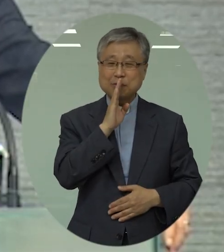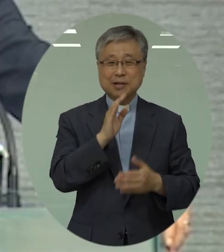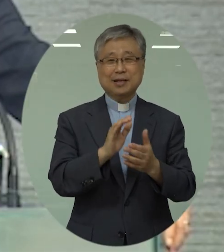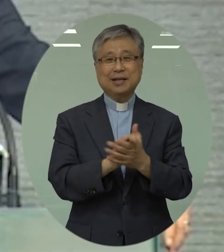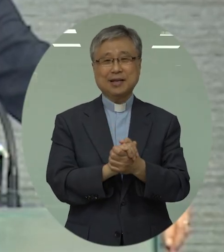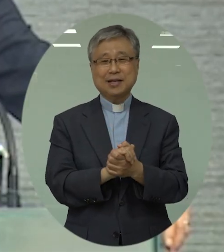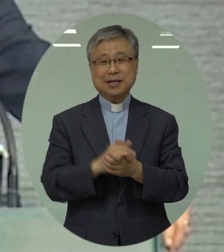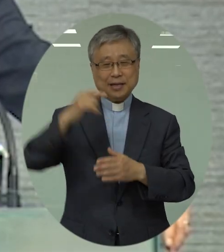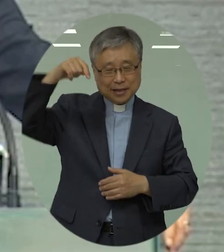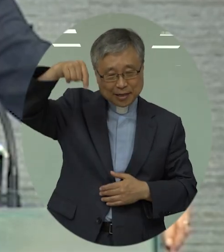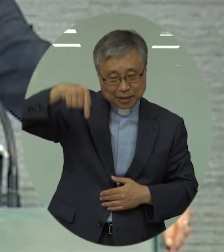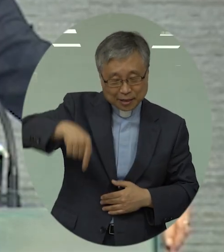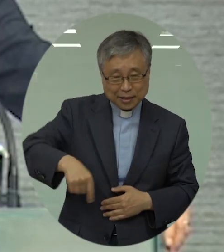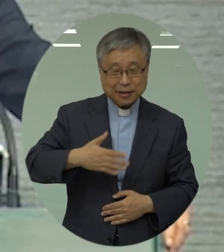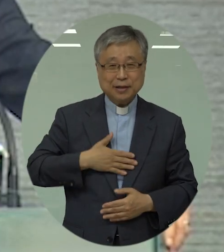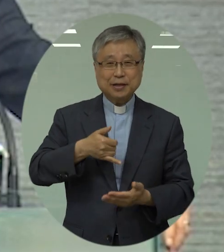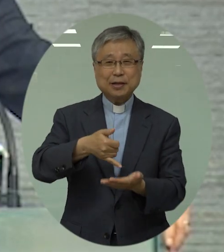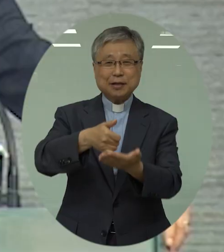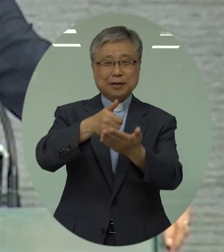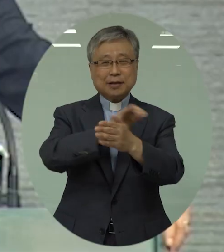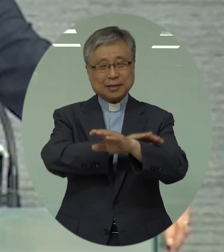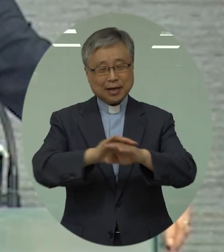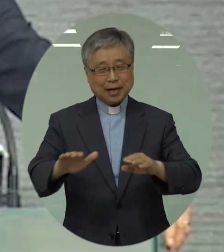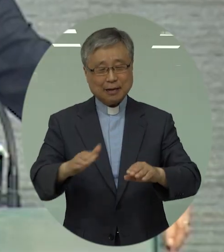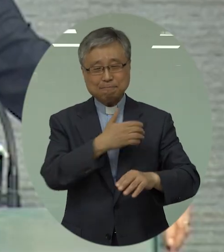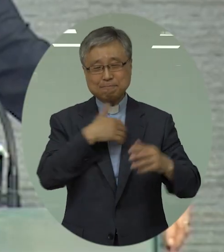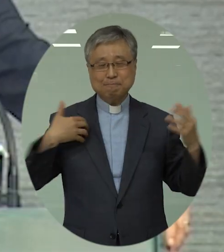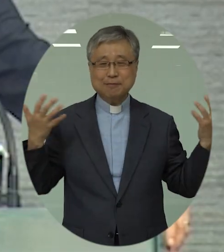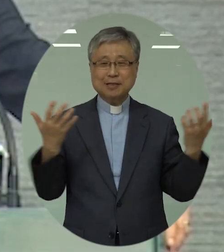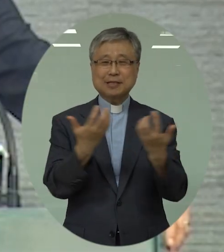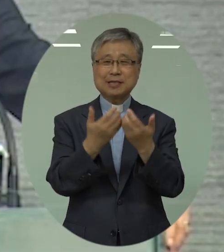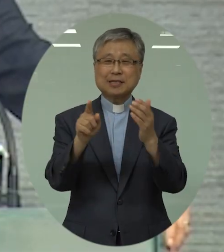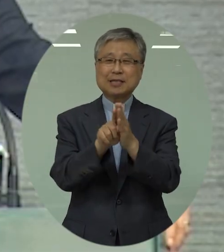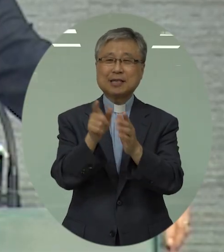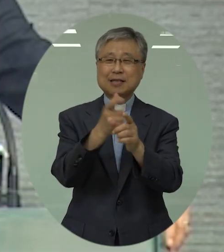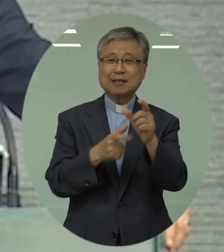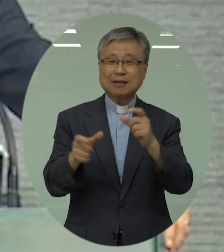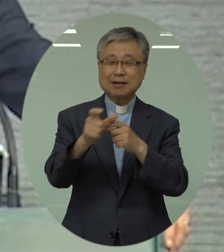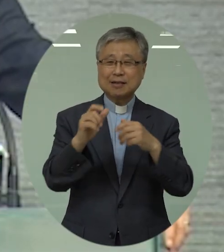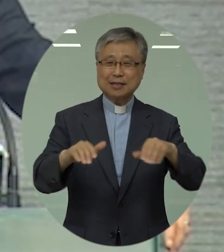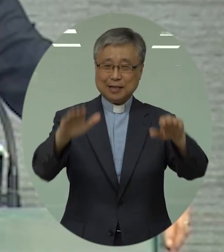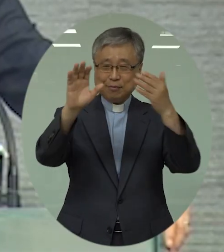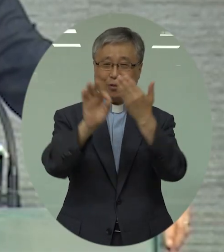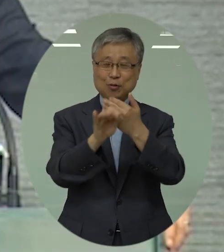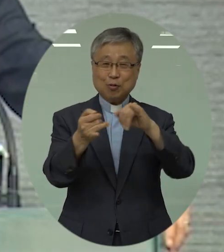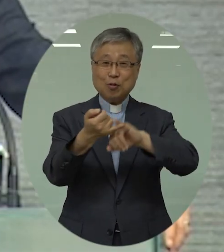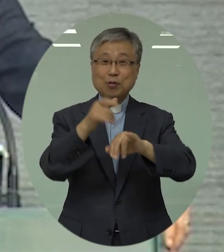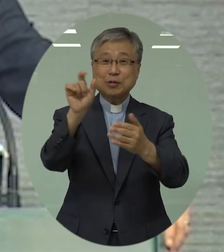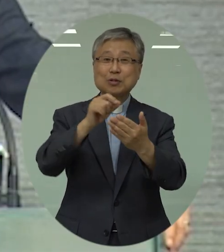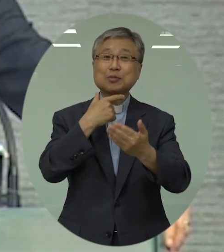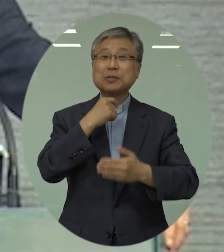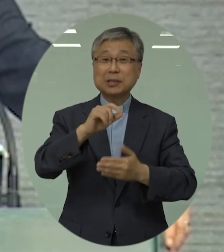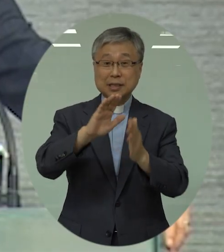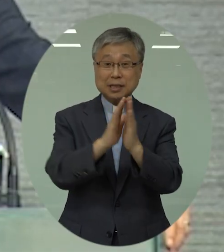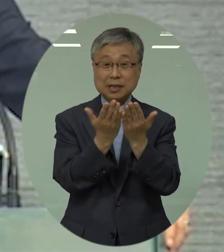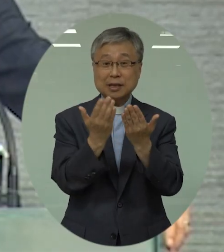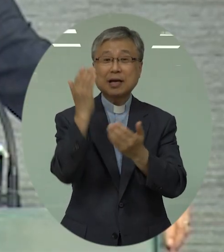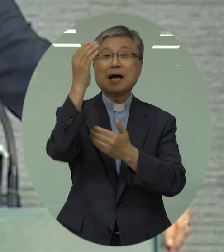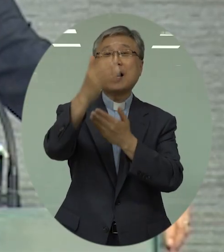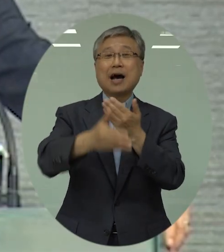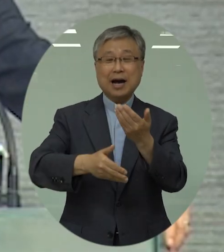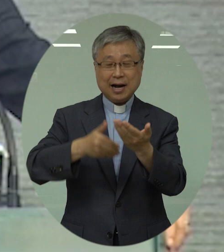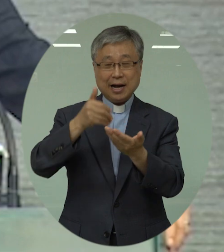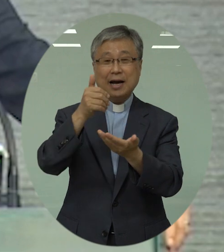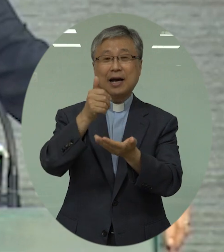내가 깊이 내 인격이 무르익고 성숙하고 신앙이 좀 더 자라면 꼭 쓰고 싶은 책이 있는데 그 책은